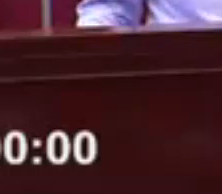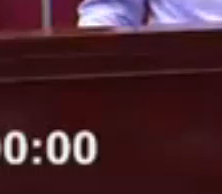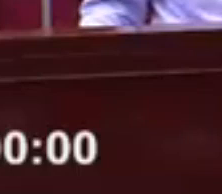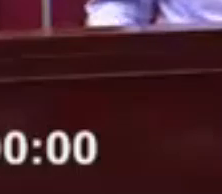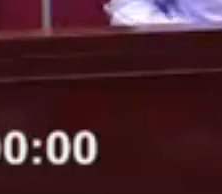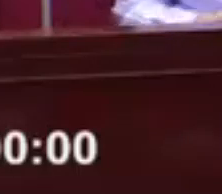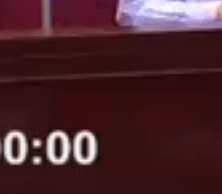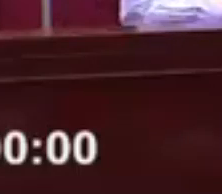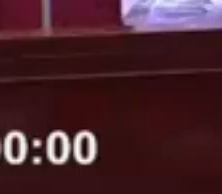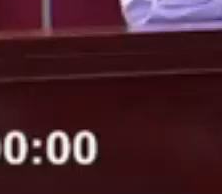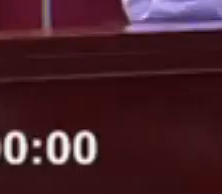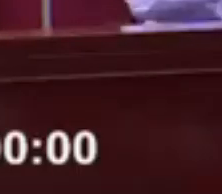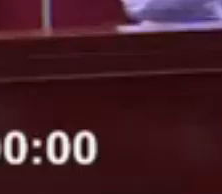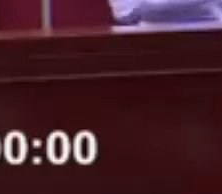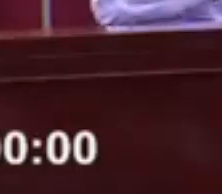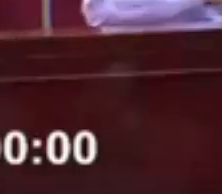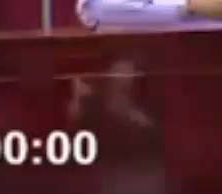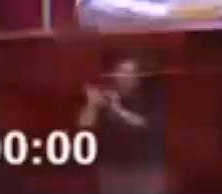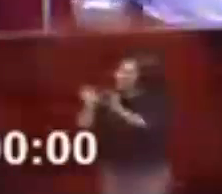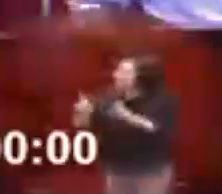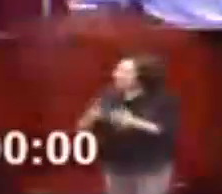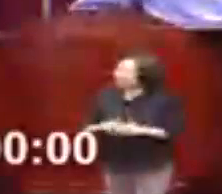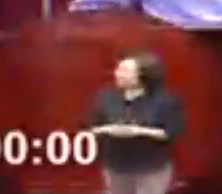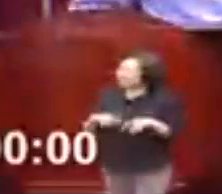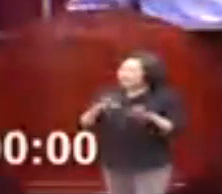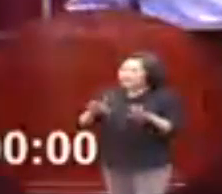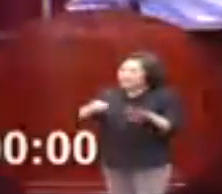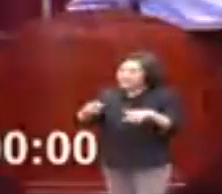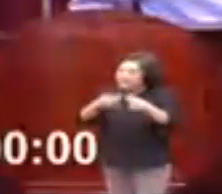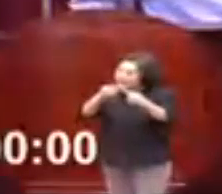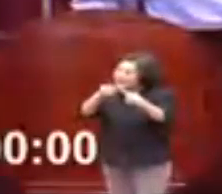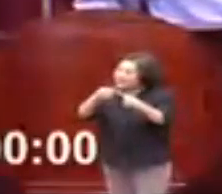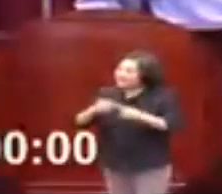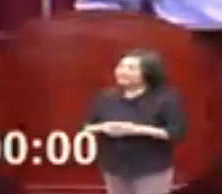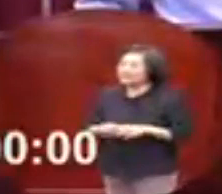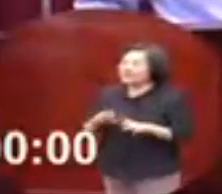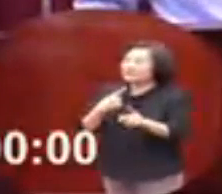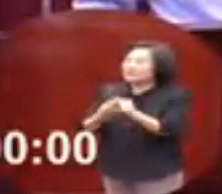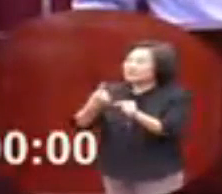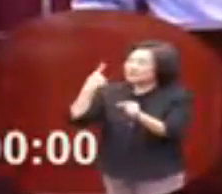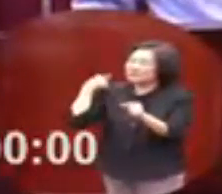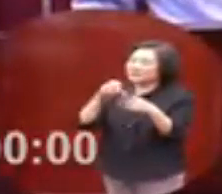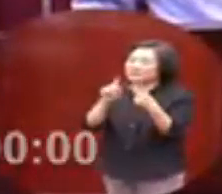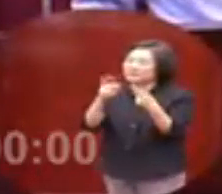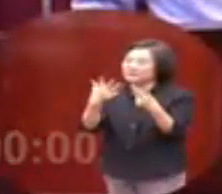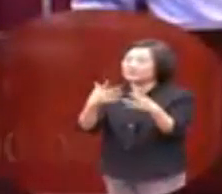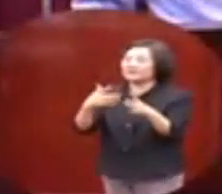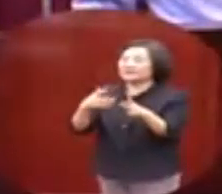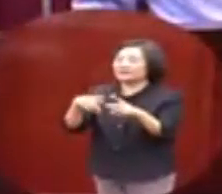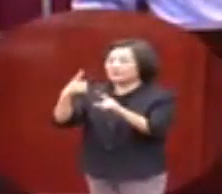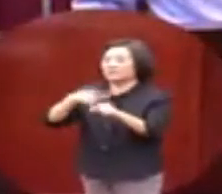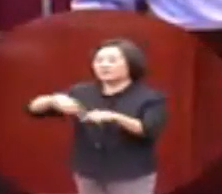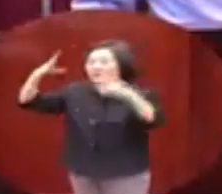使命就为市民服务、为城市创新。那核心价值，那我们一个讲去年的这个2018年1月我去荷